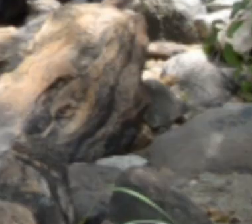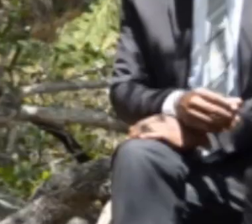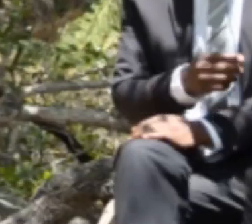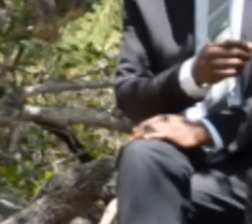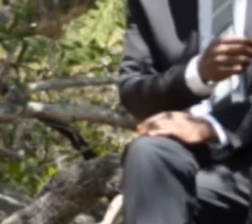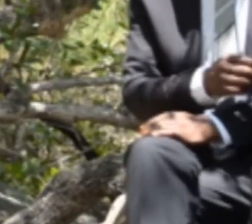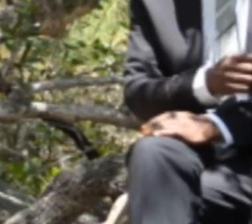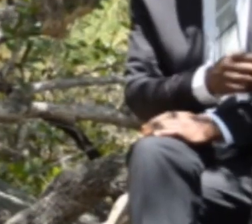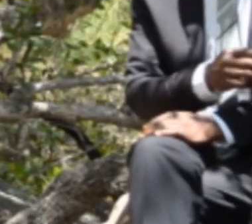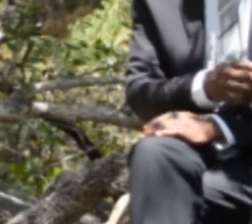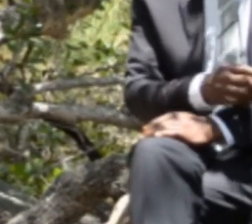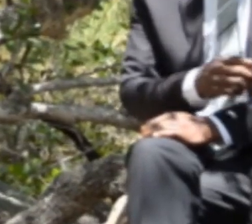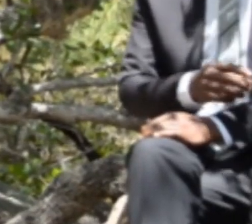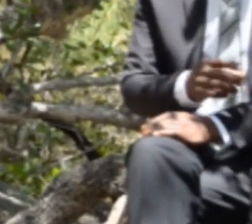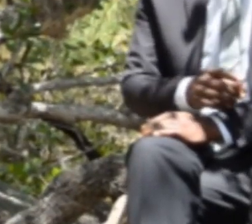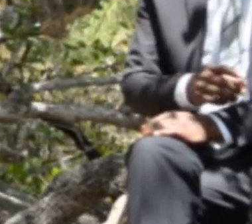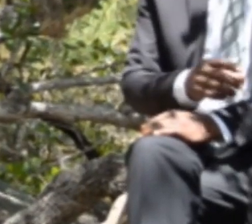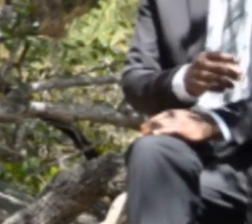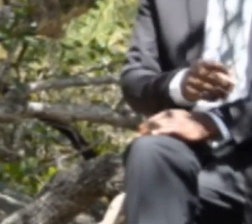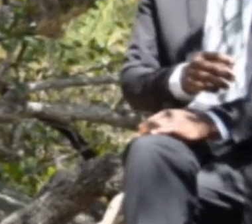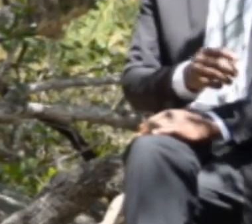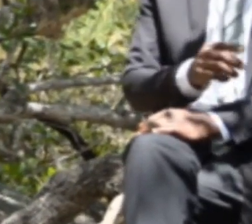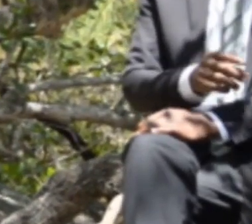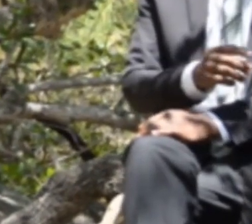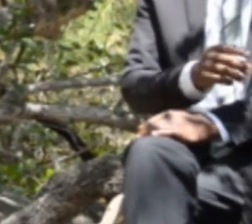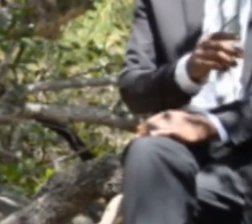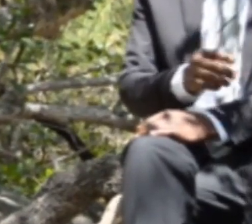NDIANI, ouya